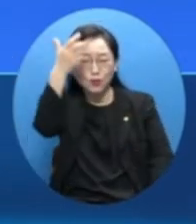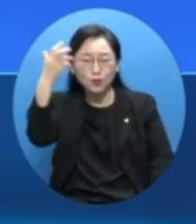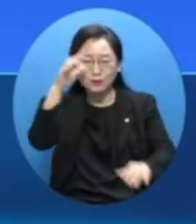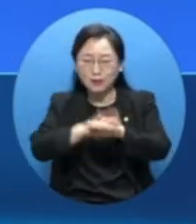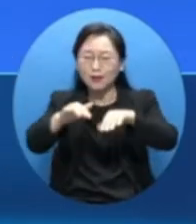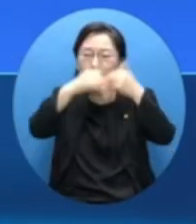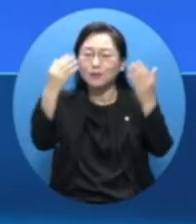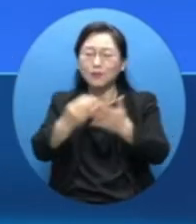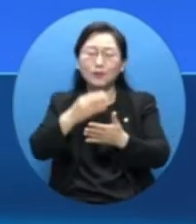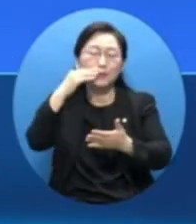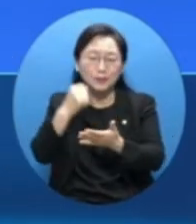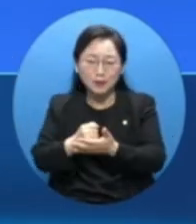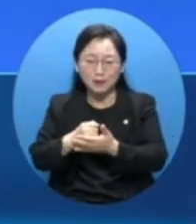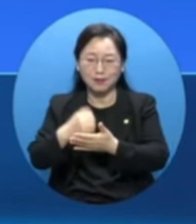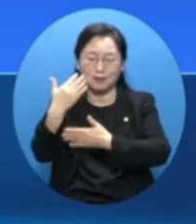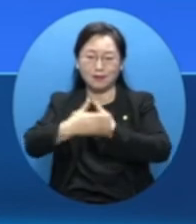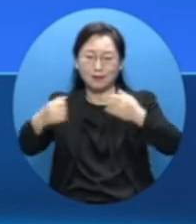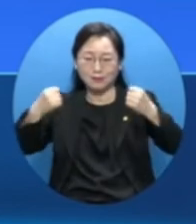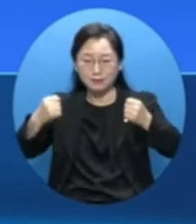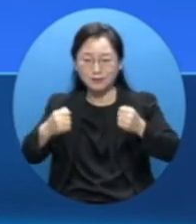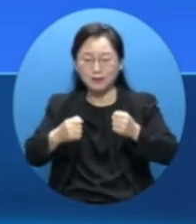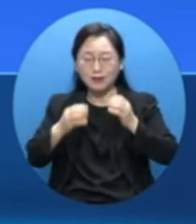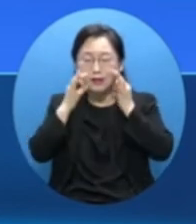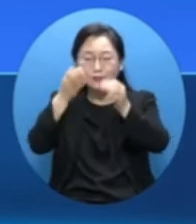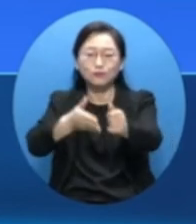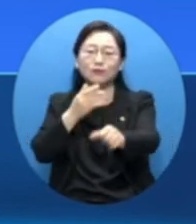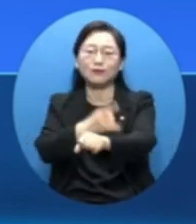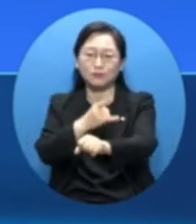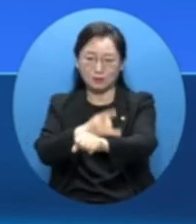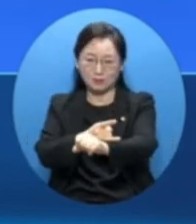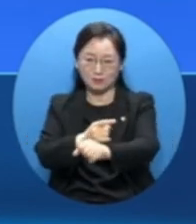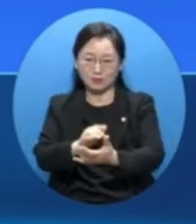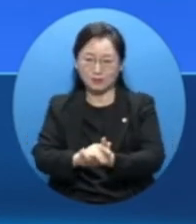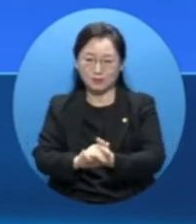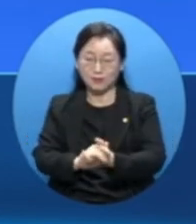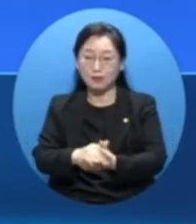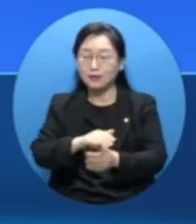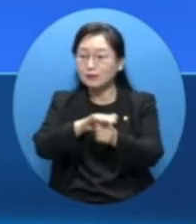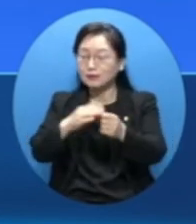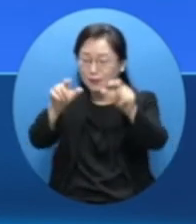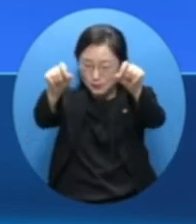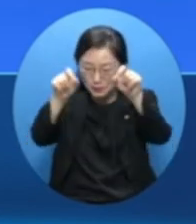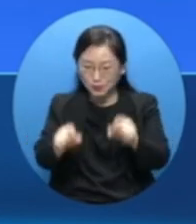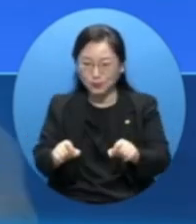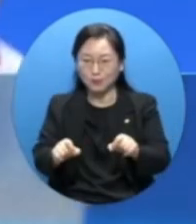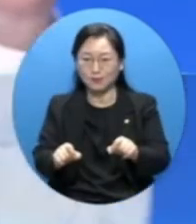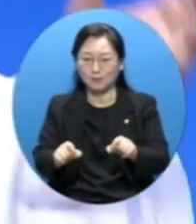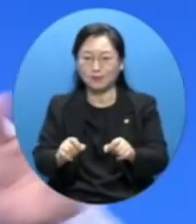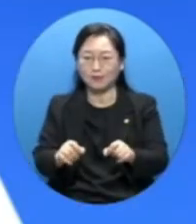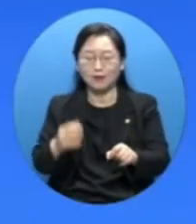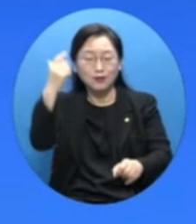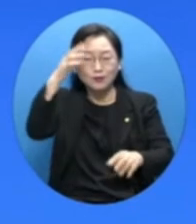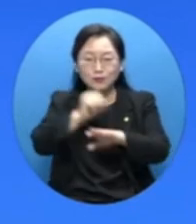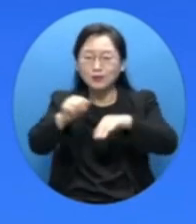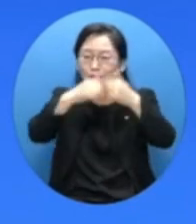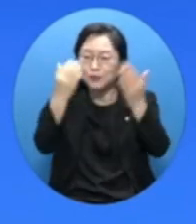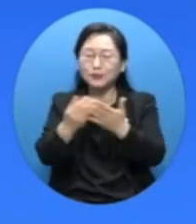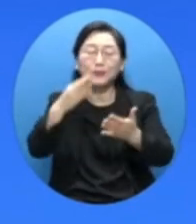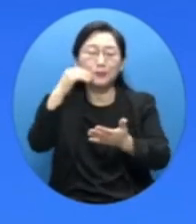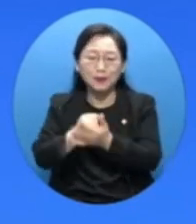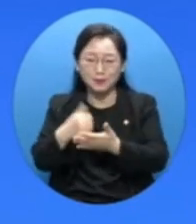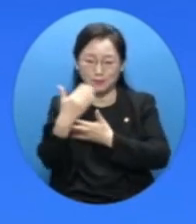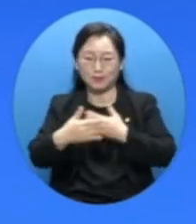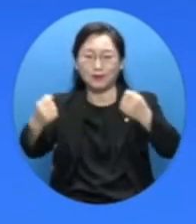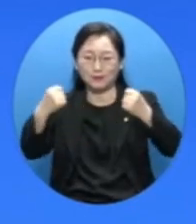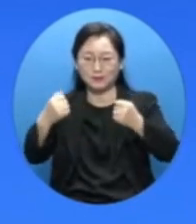잘되고 강건하기를 내가 간구하노라. 이 은혜가 우리에게 임한 것입니다. 영혼이 잘되면 범사가 잘되고 강건하게